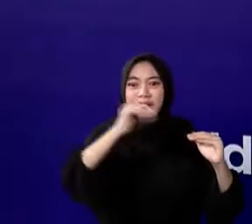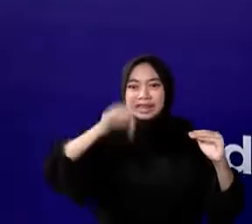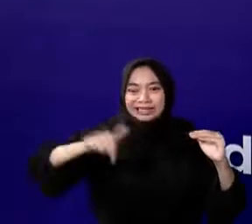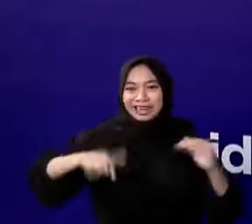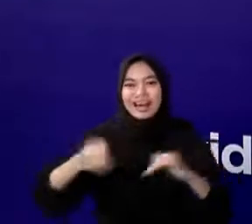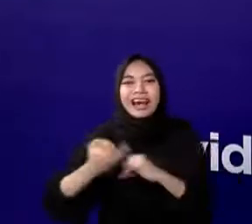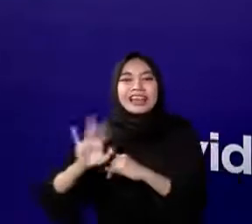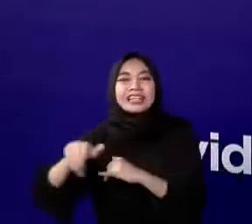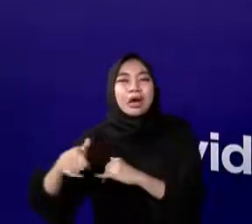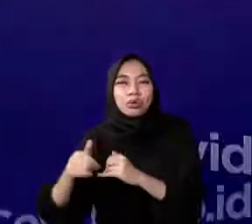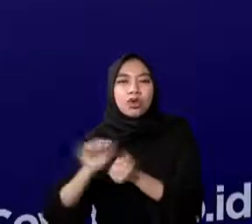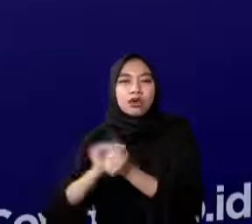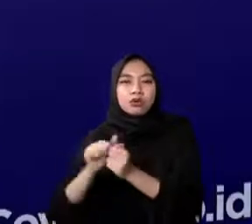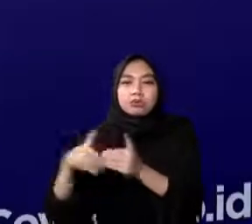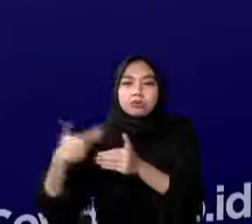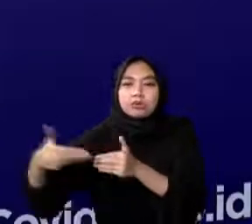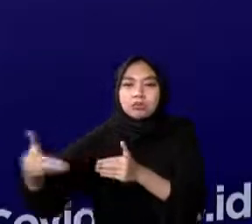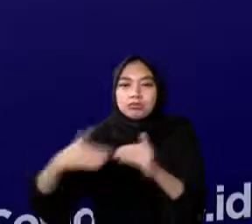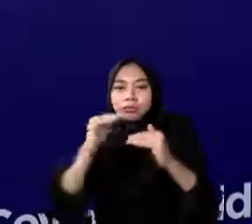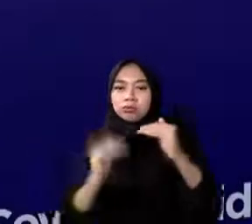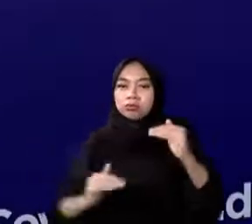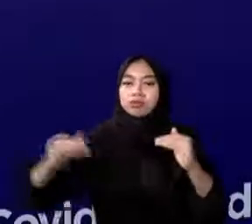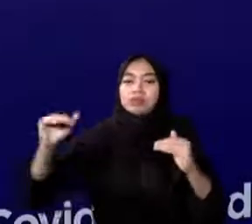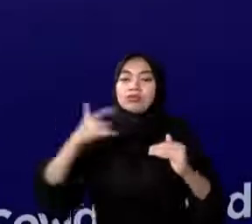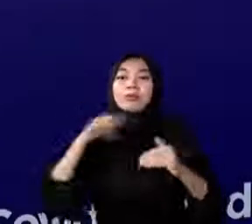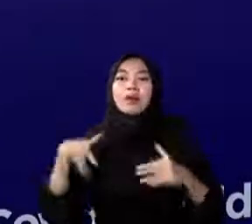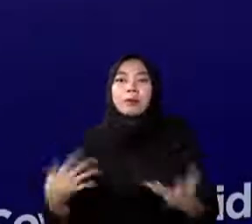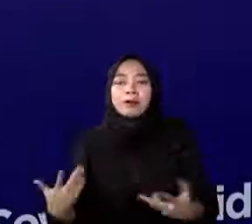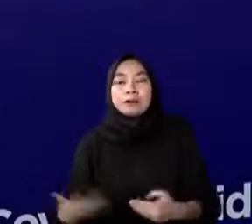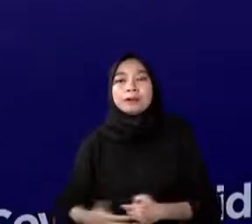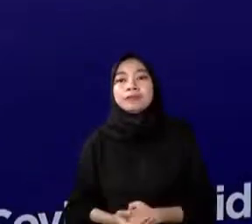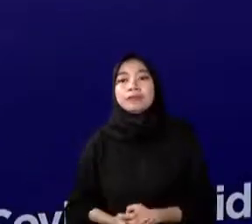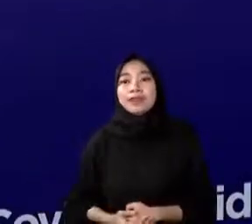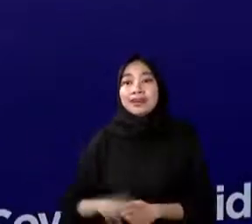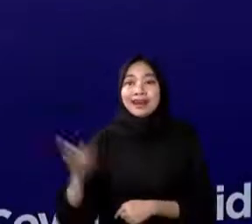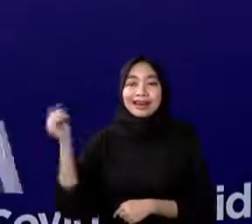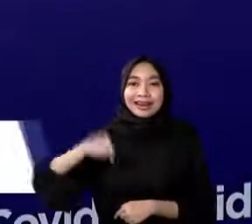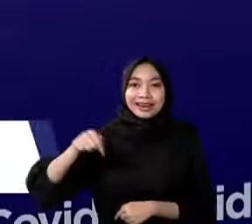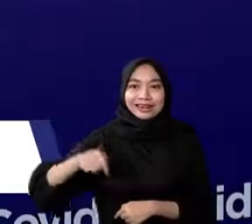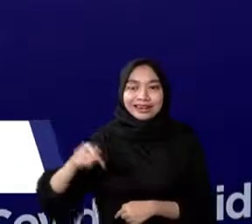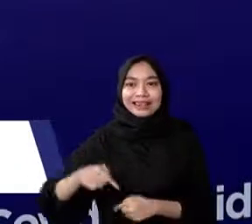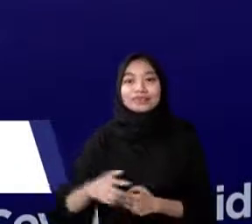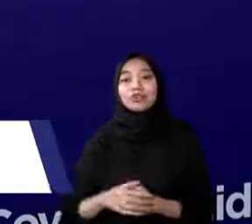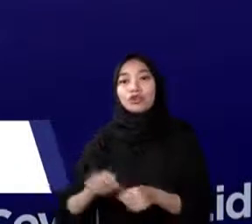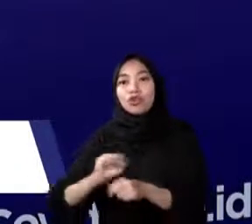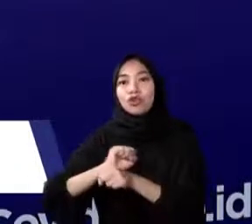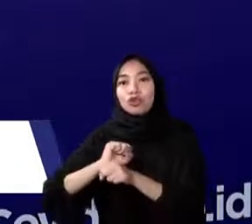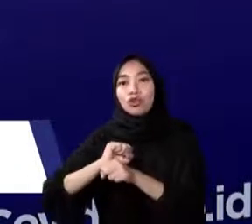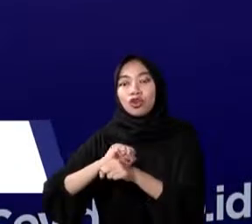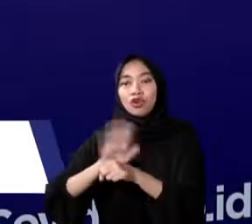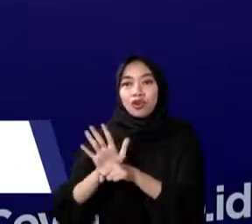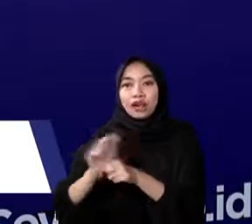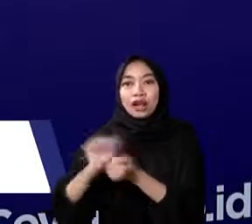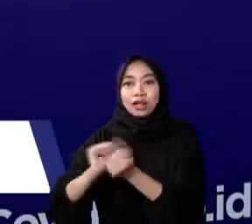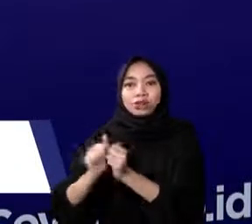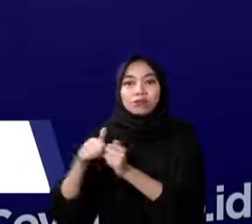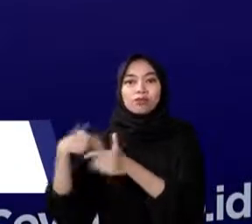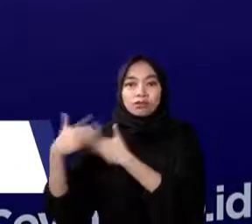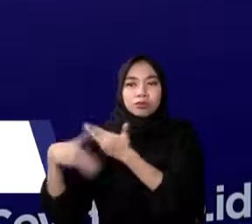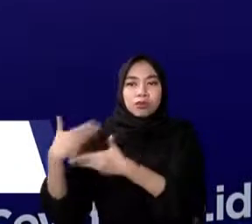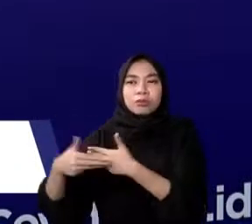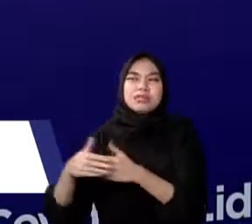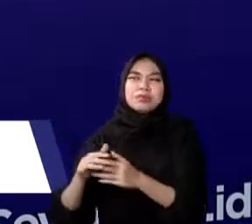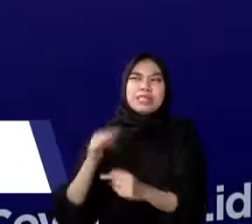nih? Oke, jadi mungkin hari ini memang COVID-19 dalam angka kita ajak banyak berdiskusi terkait dengan